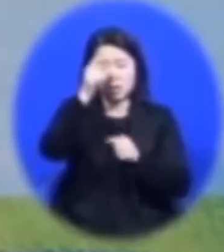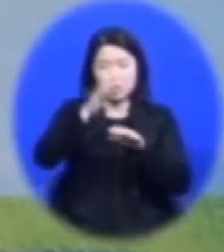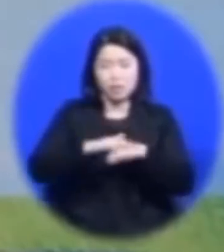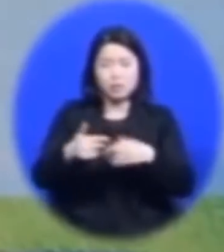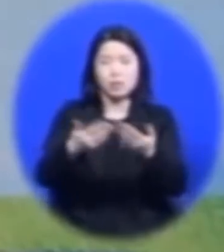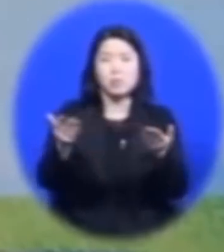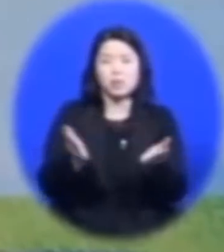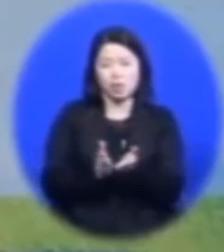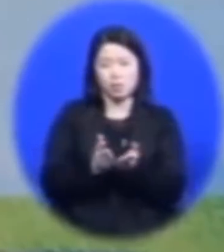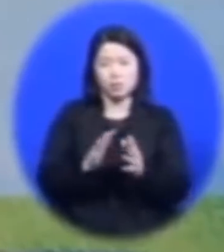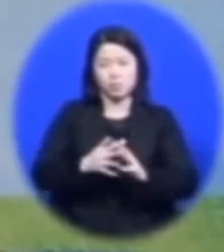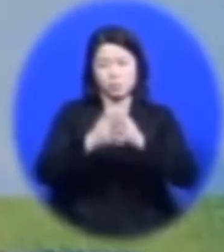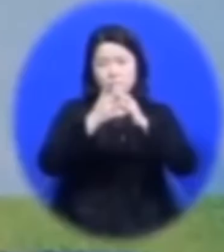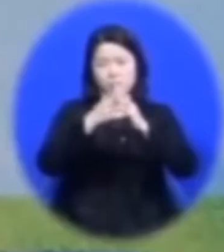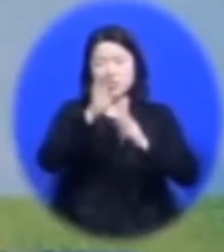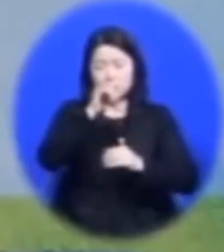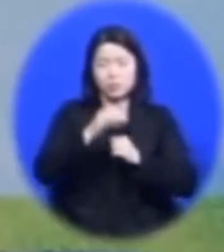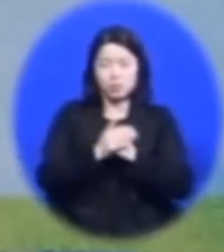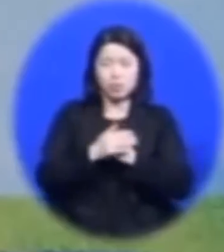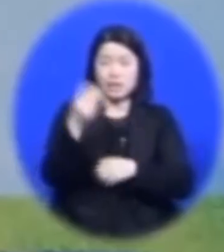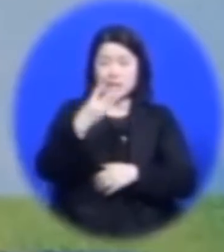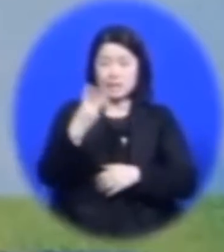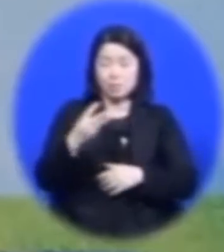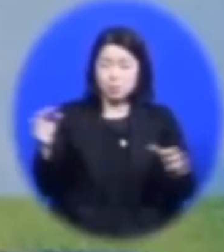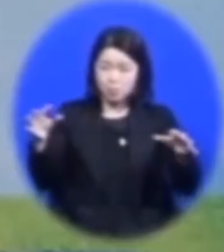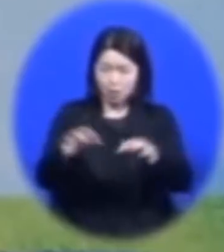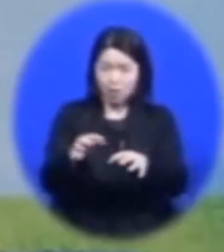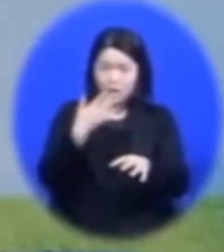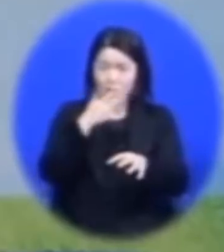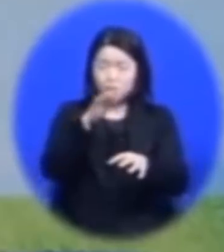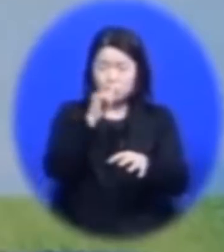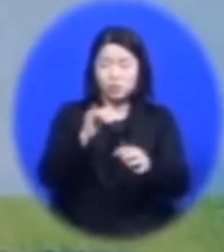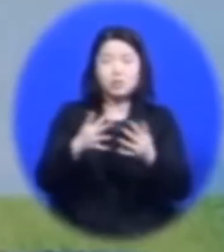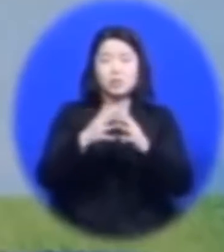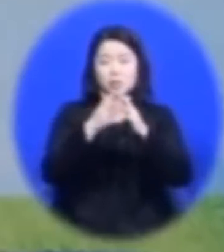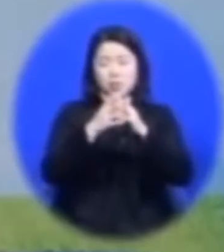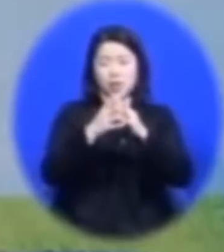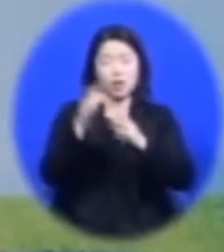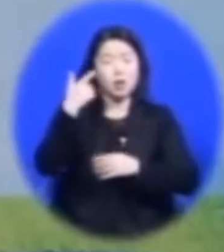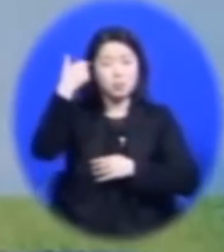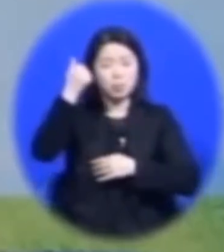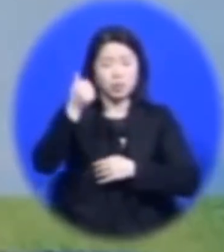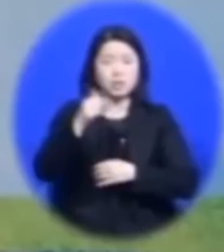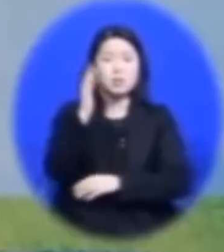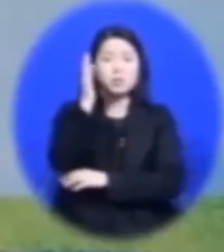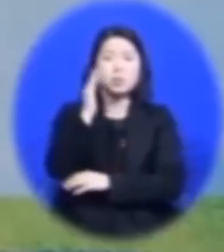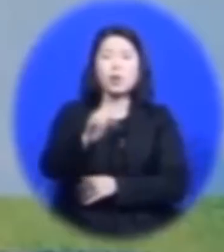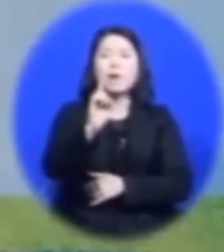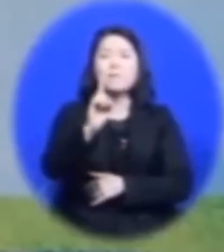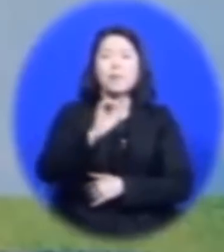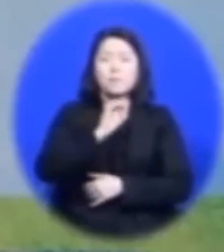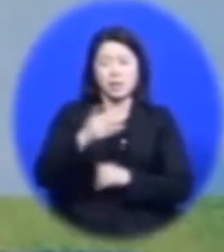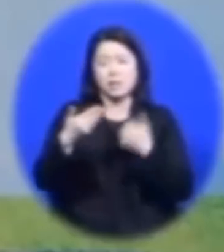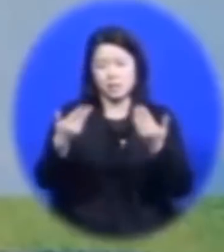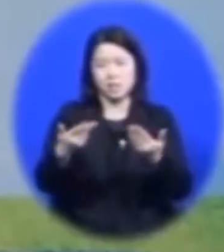지은 거예요 3000명 들어가네요 그래서 목사님 한번 설계하게 하자고